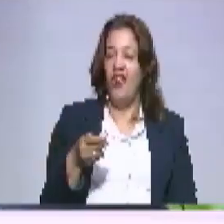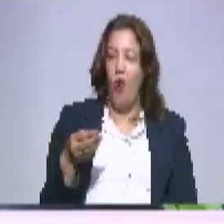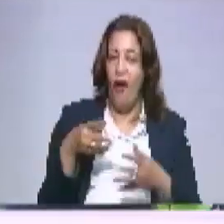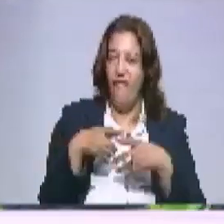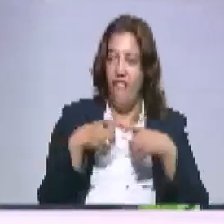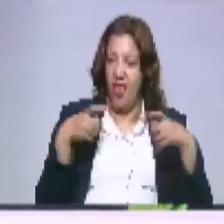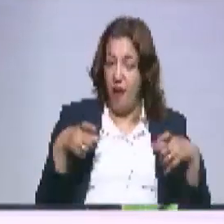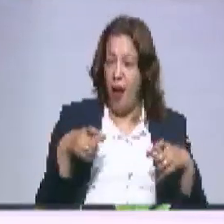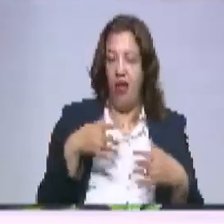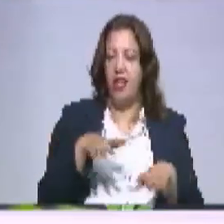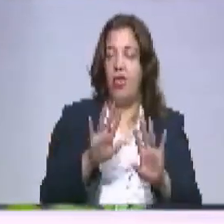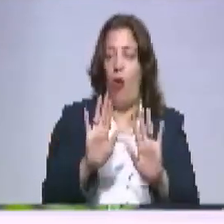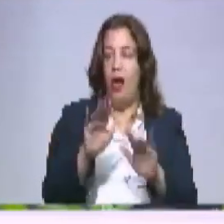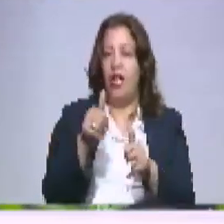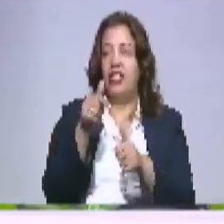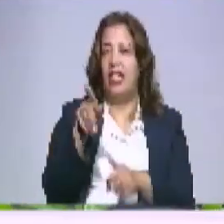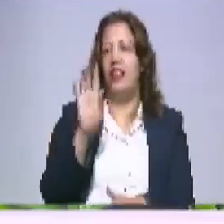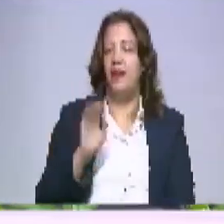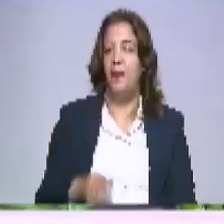حلو قوي.